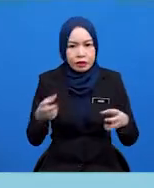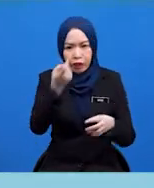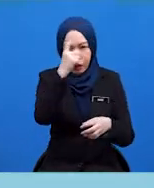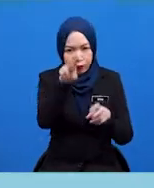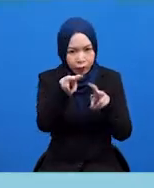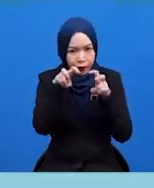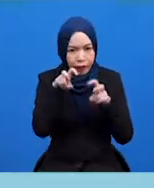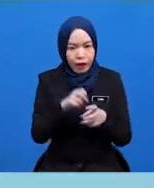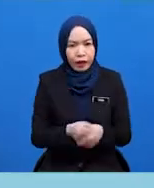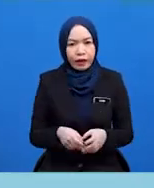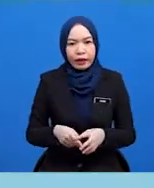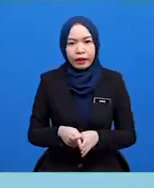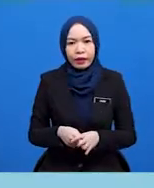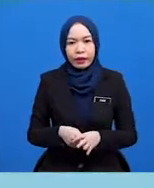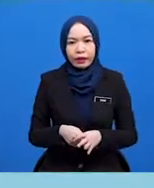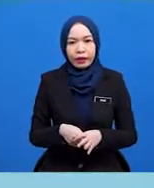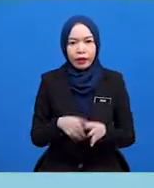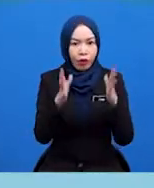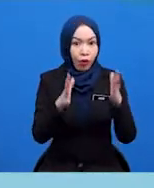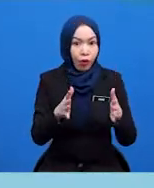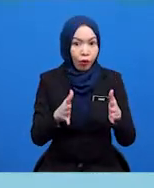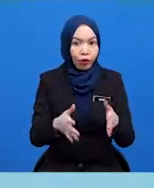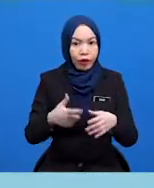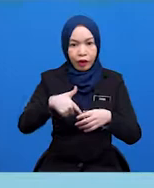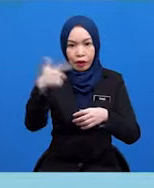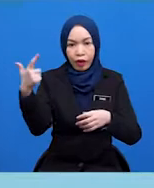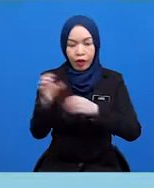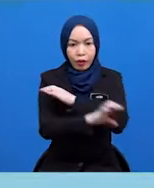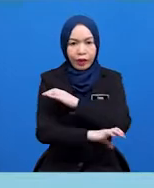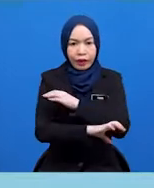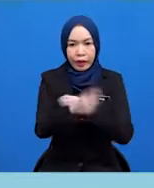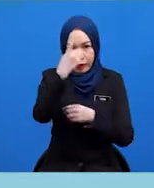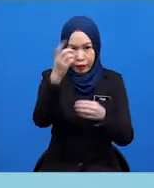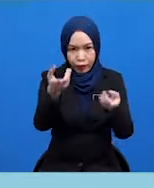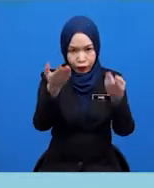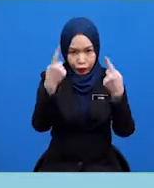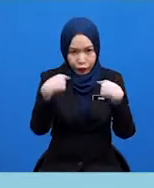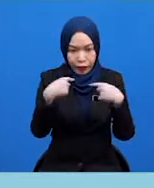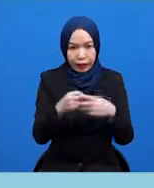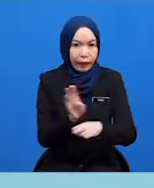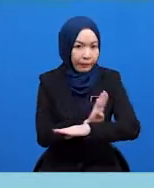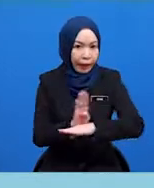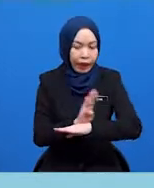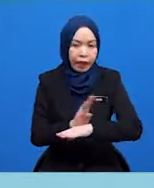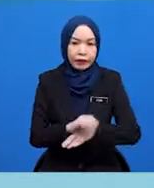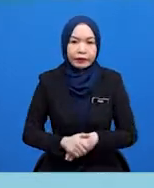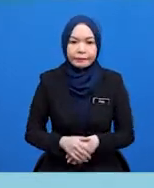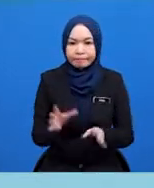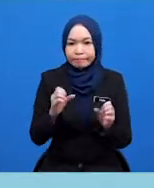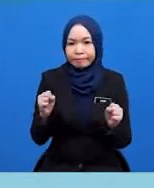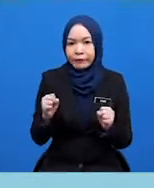di luar negara. Selain itu, keupayaan modal dalam negara turut bertambah